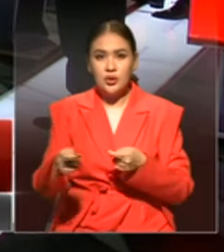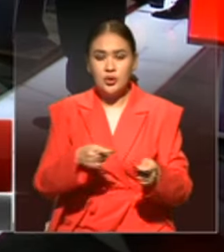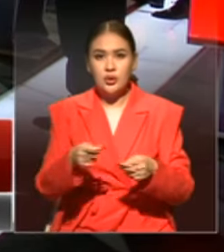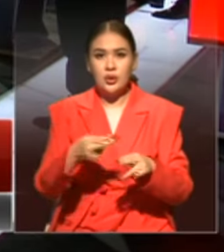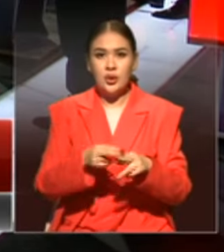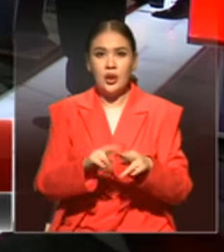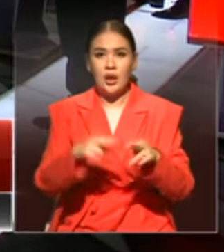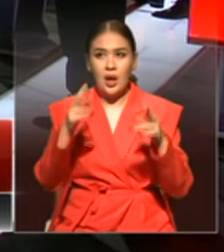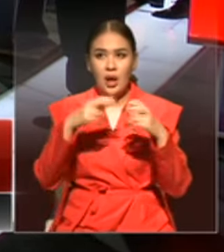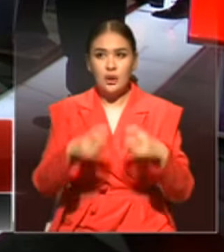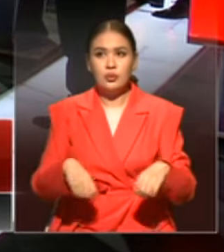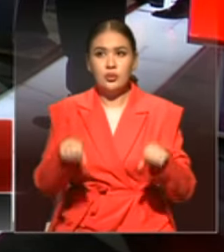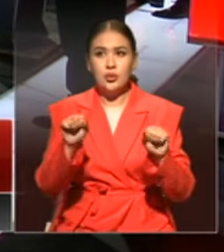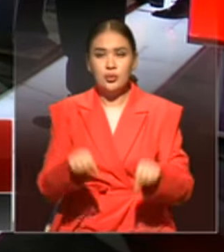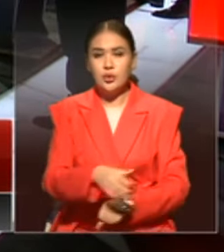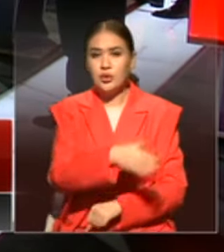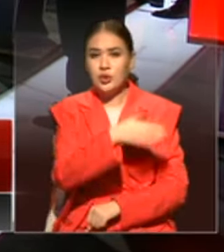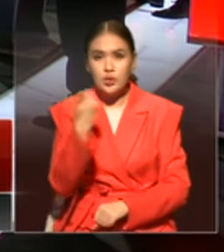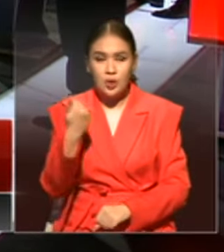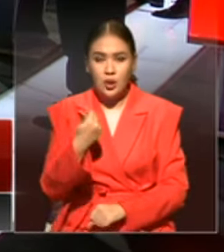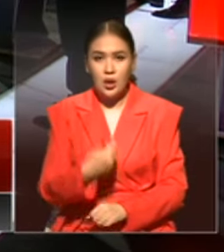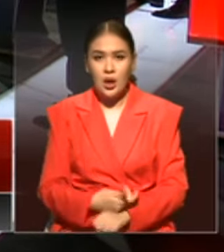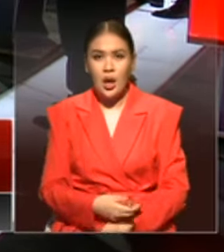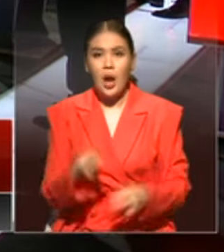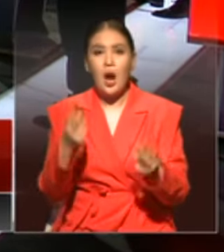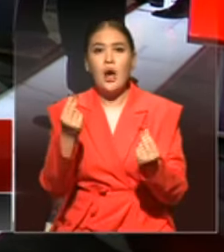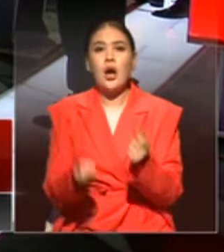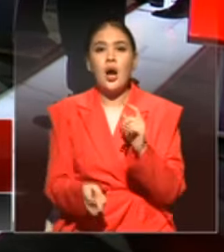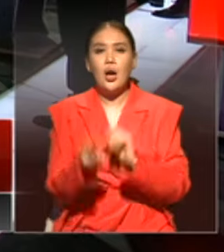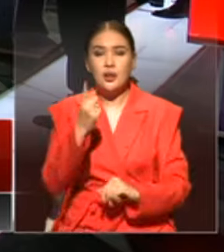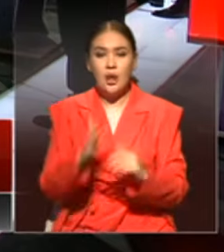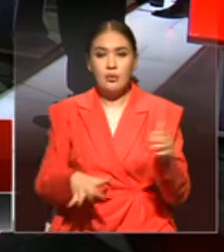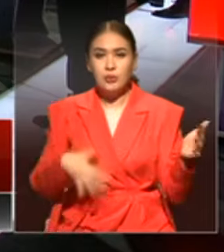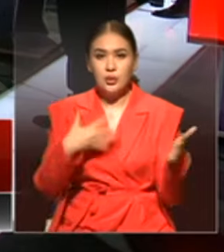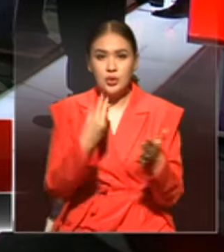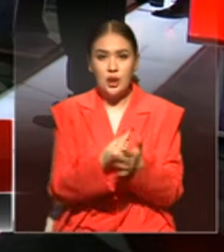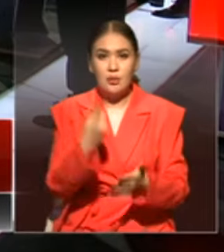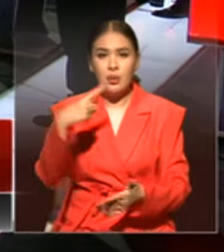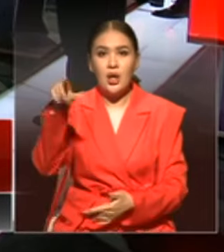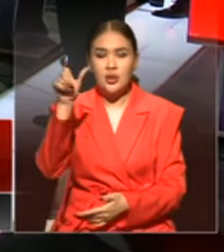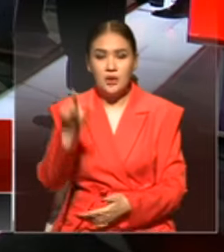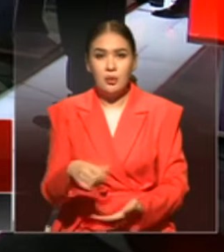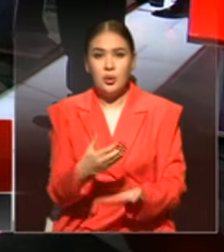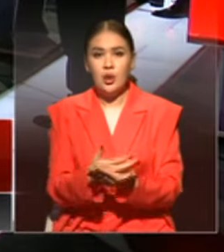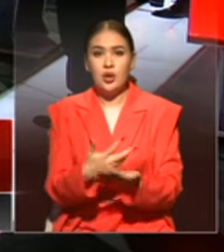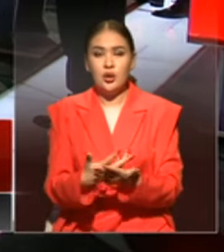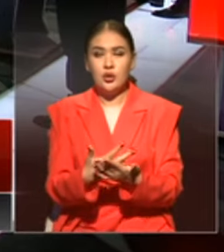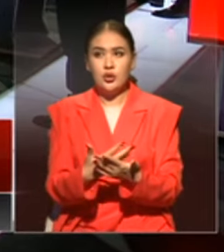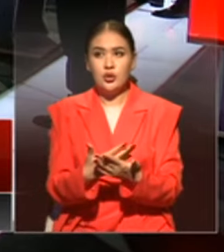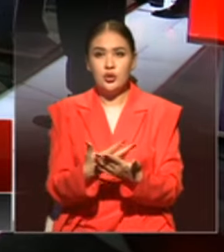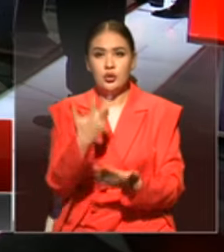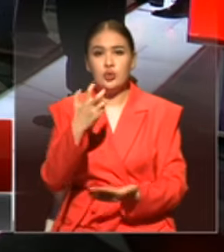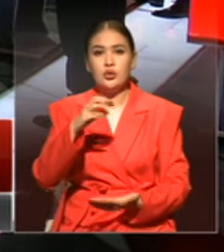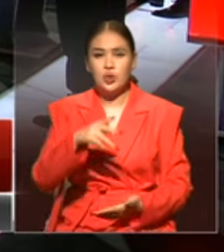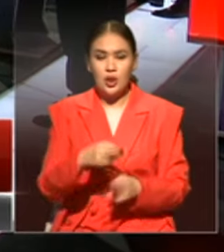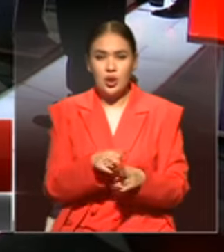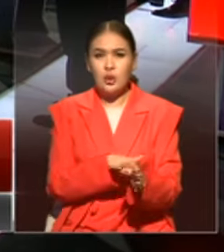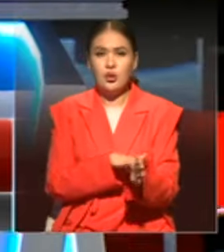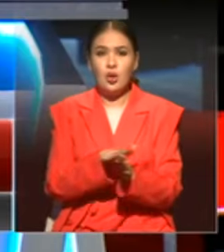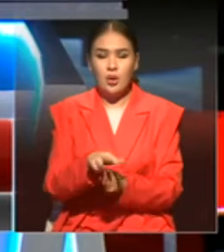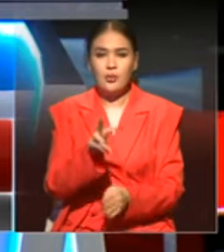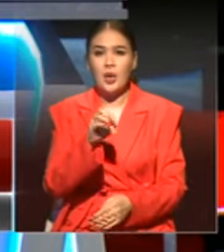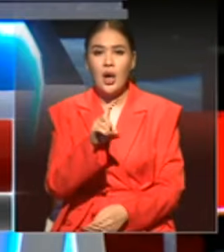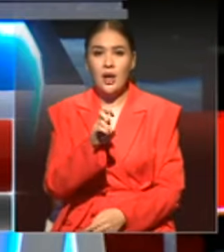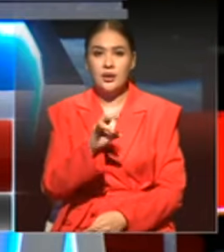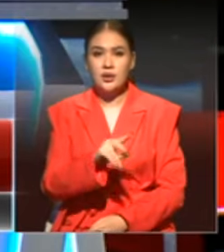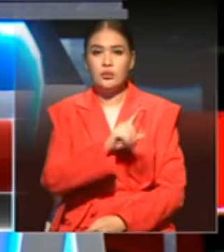сондай бір мүмкіндік жоқ та, ал енді бұның бәрін игеретін болса қаражат қайдан бөліну керек? Жаңа бір адамға бөлінетін 301 теңге деген бұл жаңағы толық осы механизмдердің